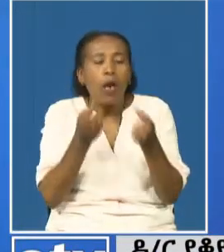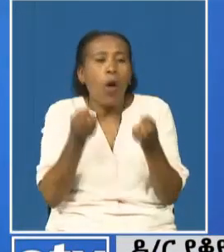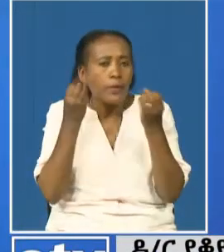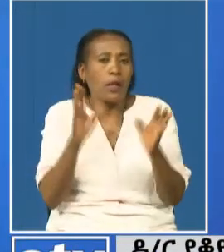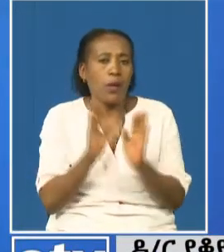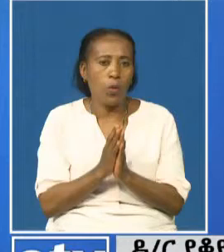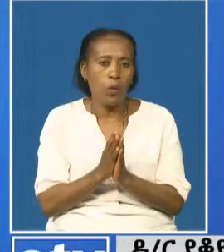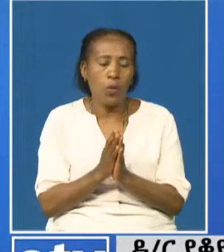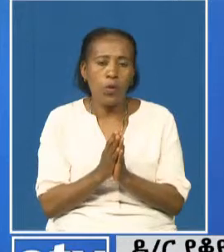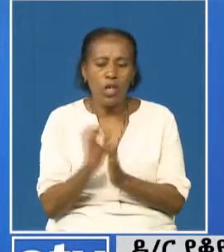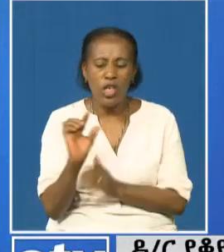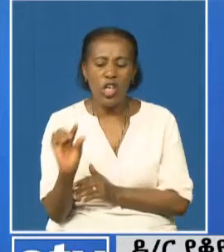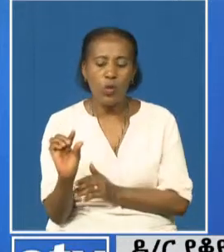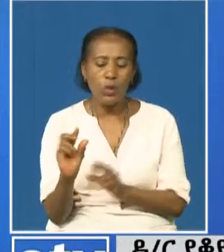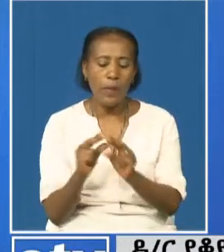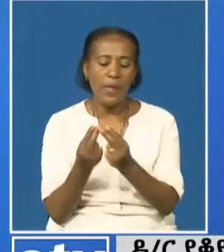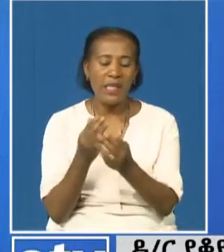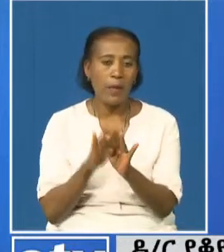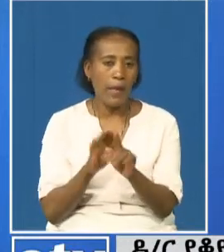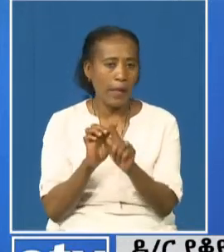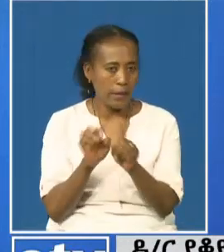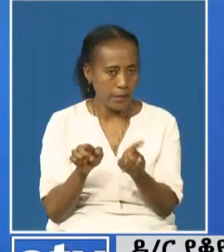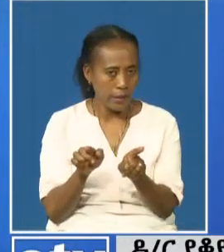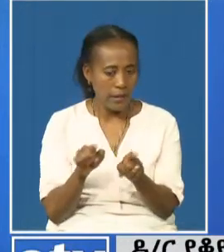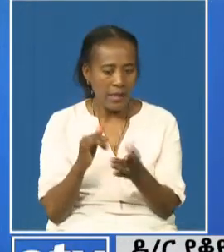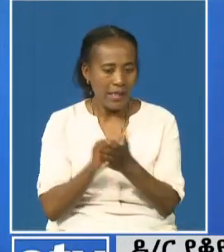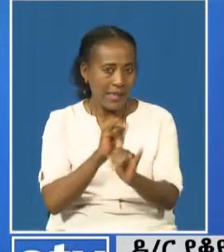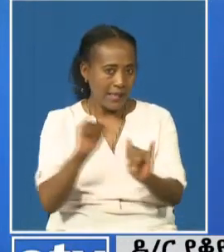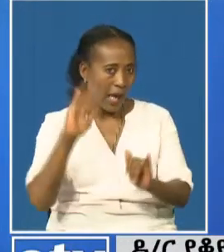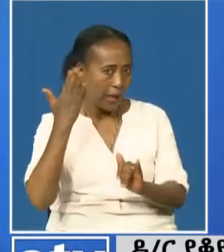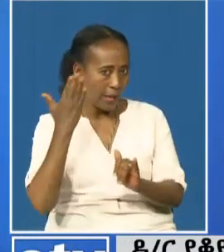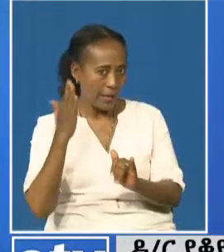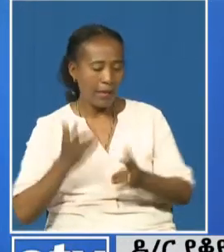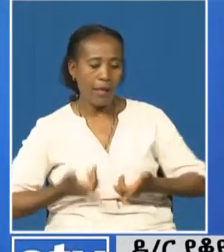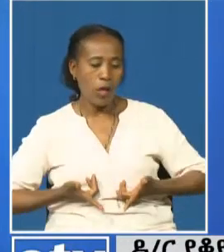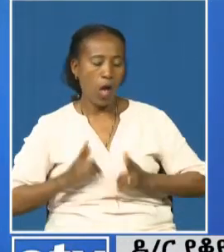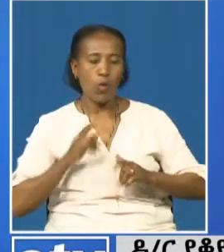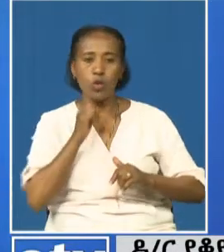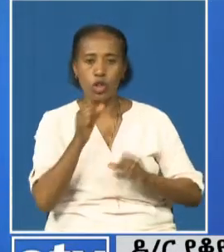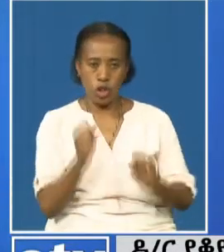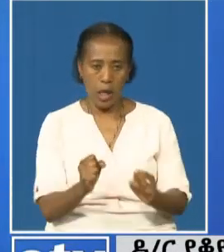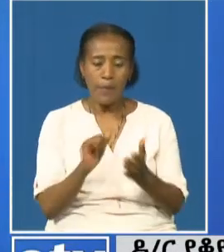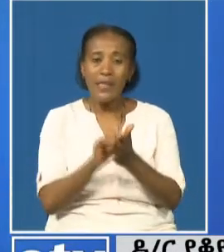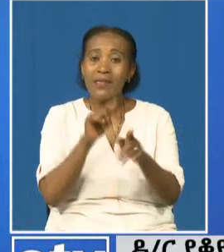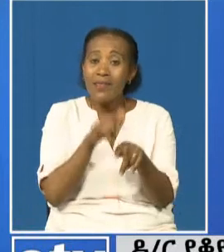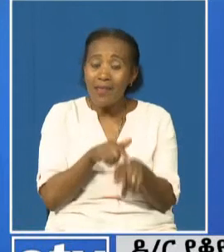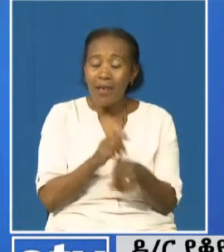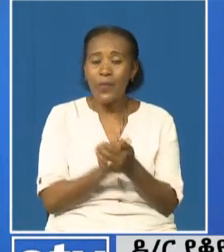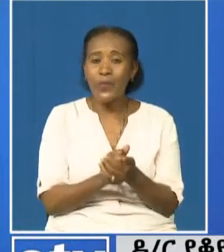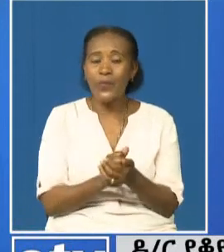በአብዛኛው። የተወሰነ ቤተሰብ ላይ ግን እንደዛ አይነት ነገር ላይኖር ይችላል። በዚህ ጊዜ